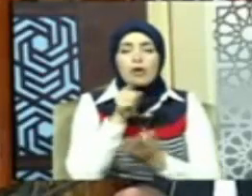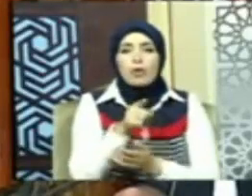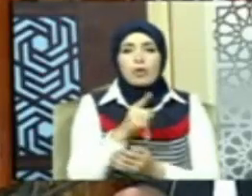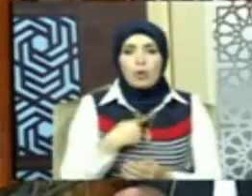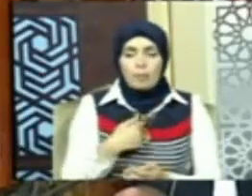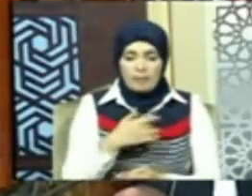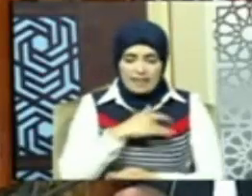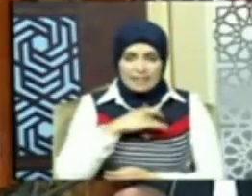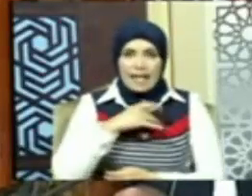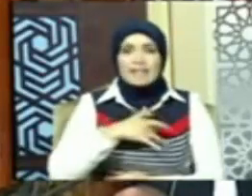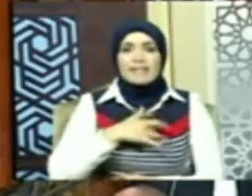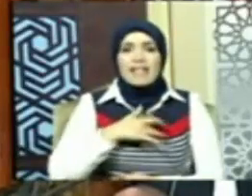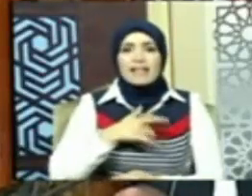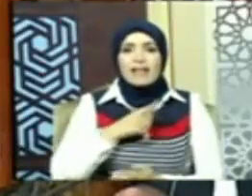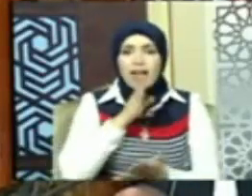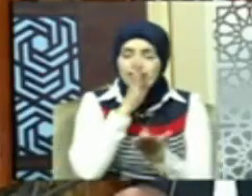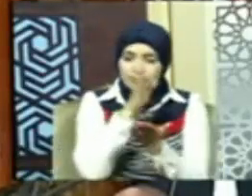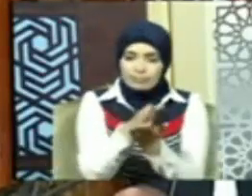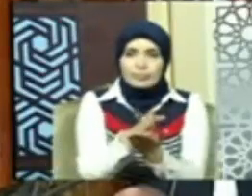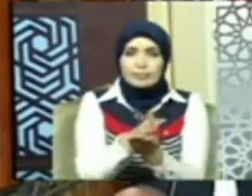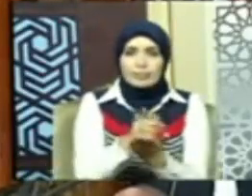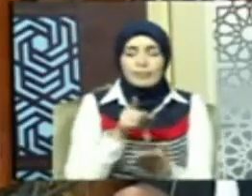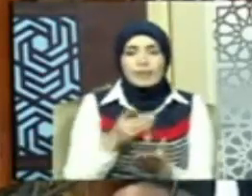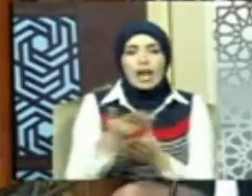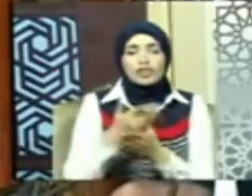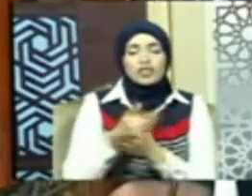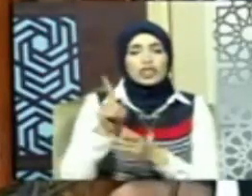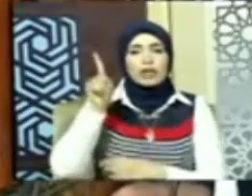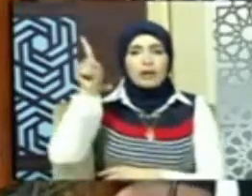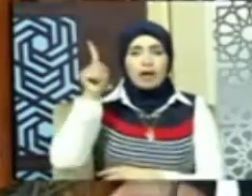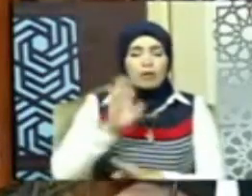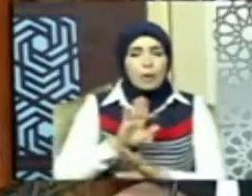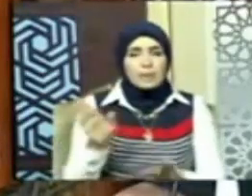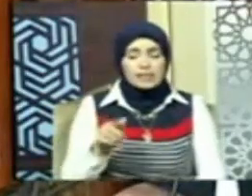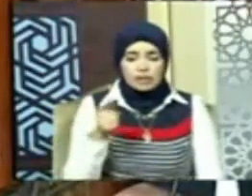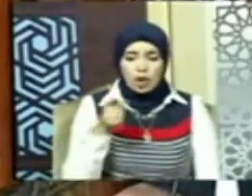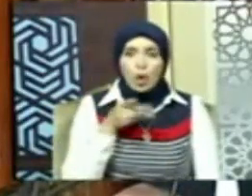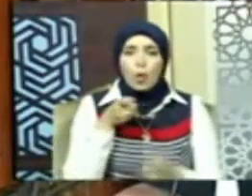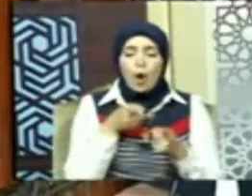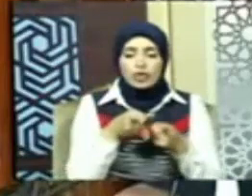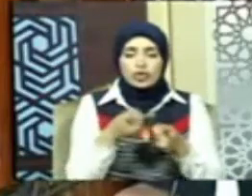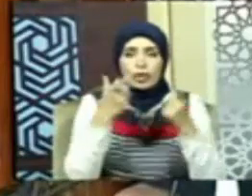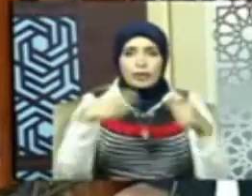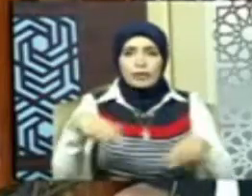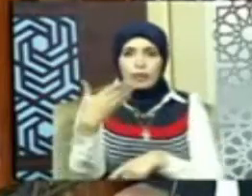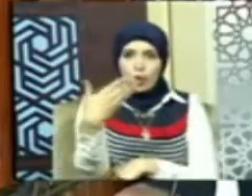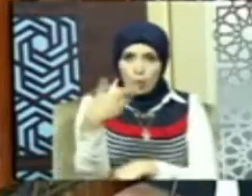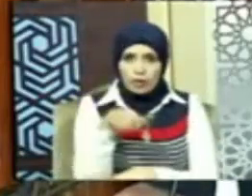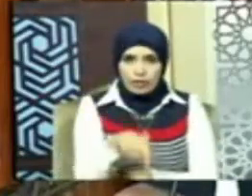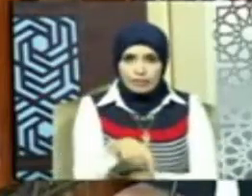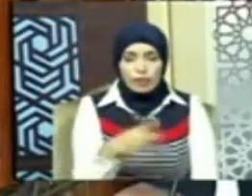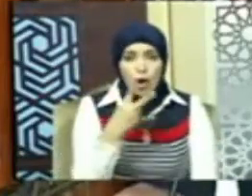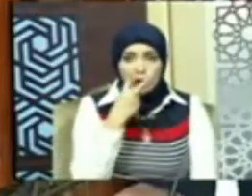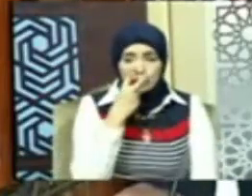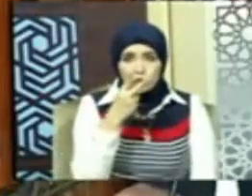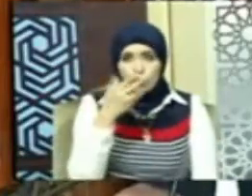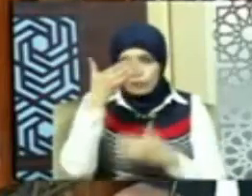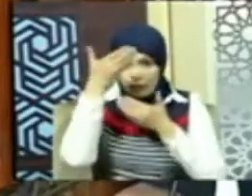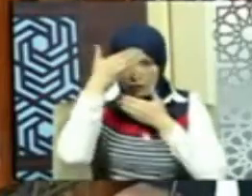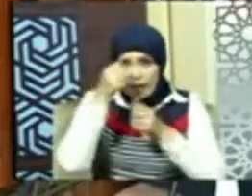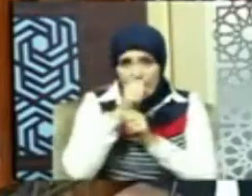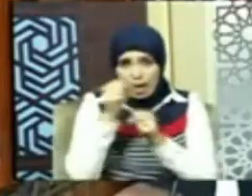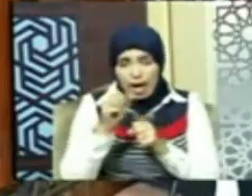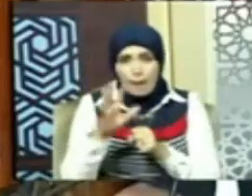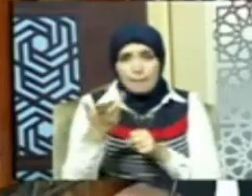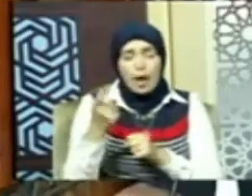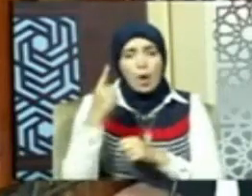يخلصون نياتهم لله وأوطانهم. ليست هذه الجماعات التي تتاجر بالعلم أو بالدين. وإذا